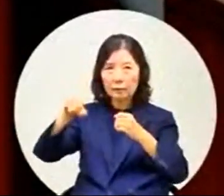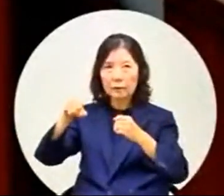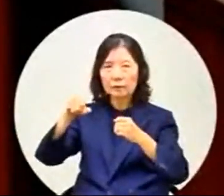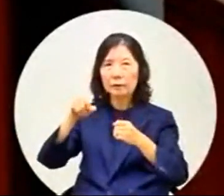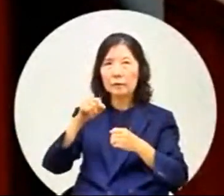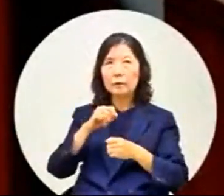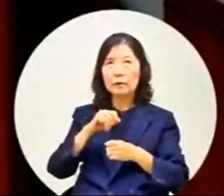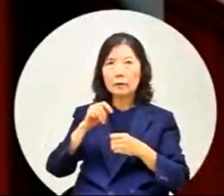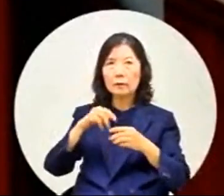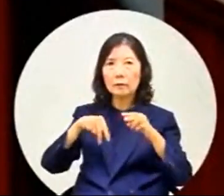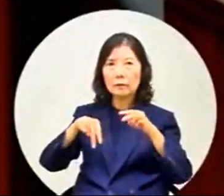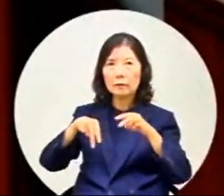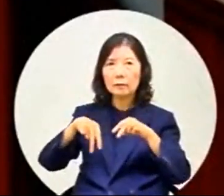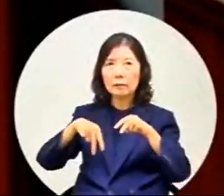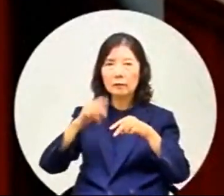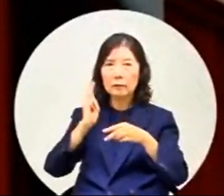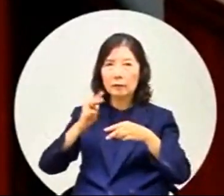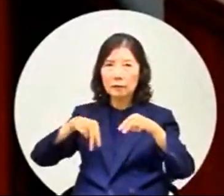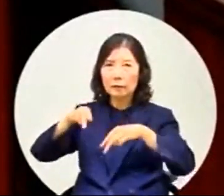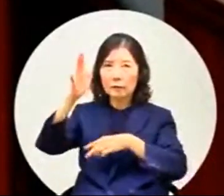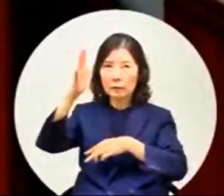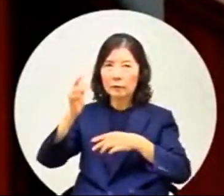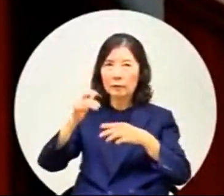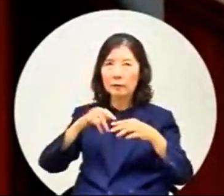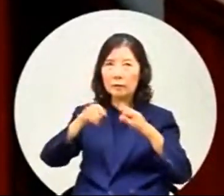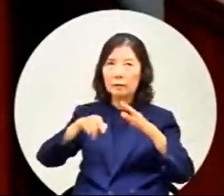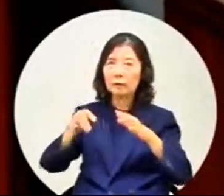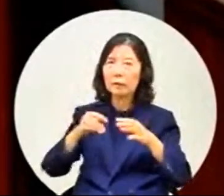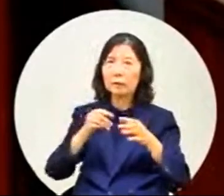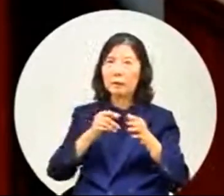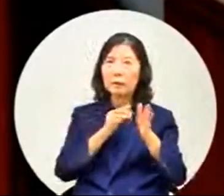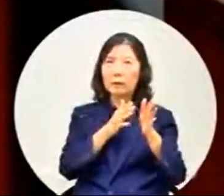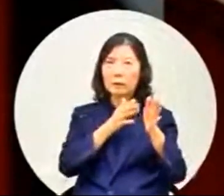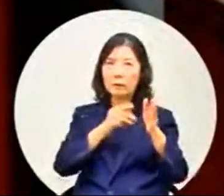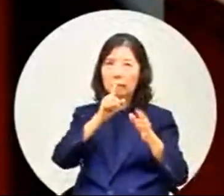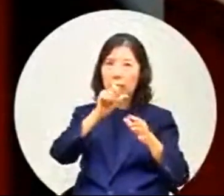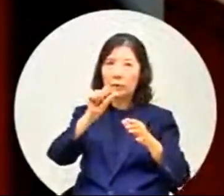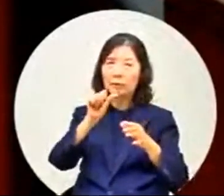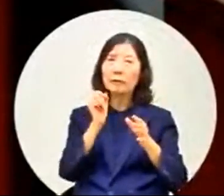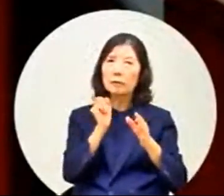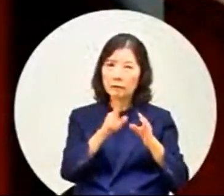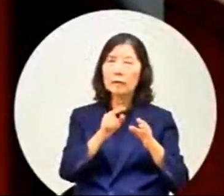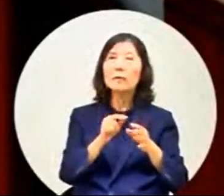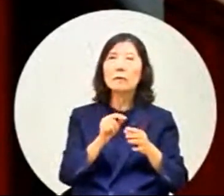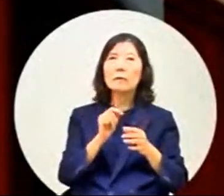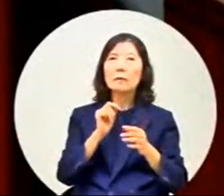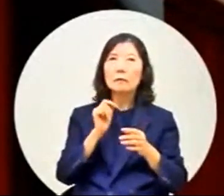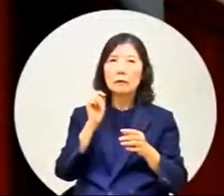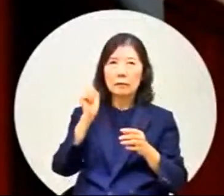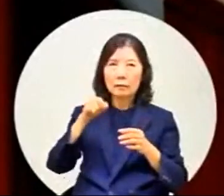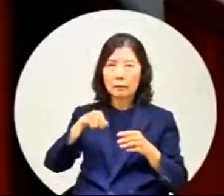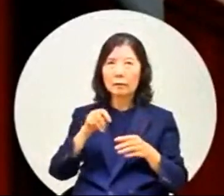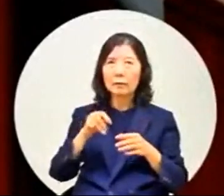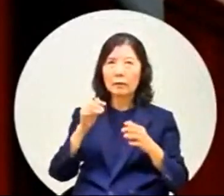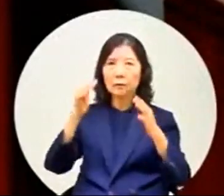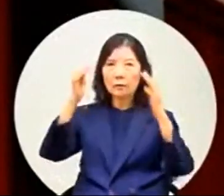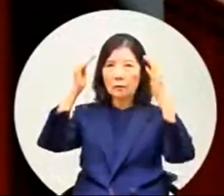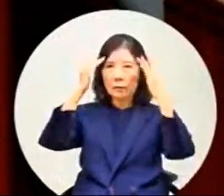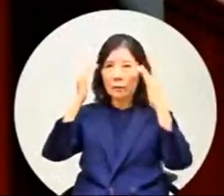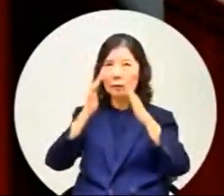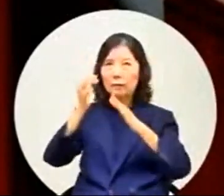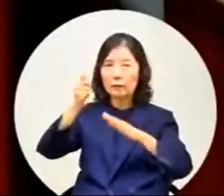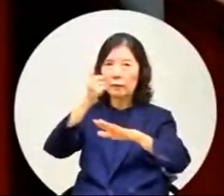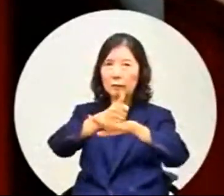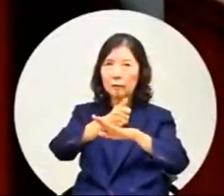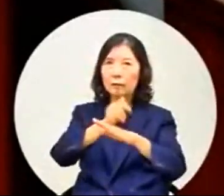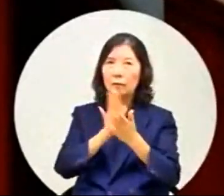请行政院，就是核定15列车厢的购置案。好了，韩市长上任以后，